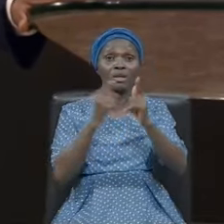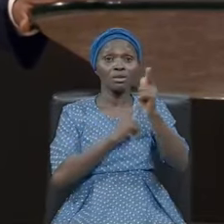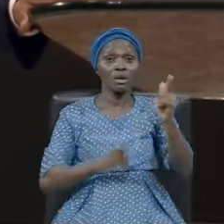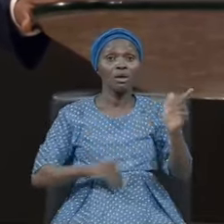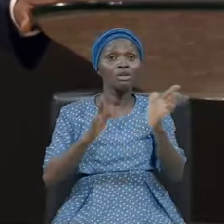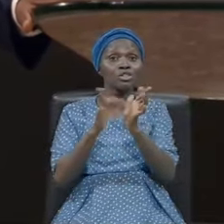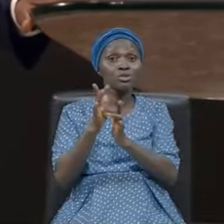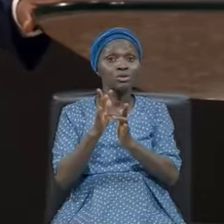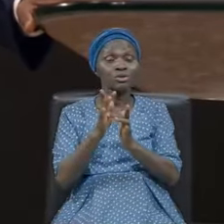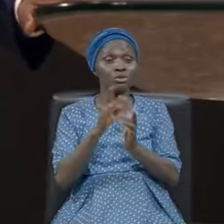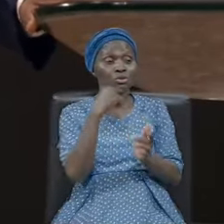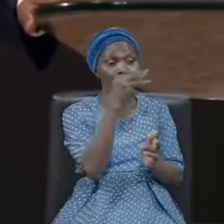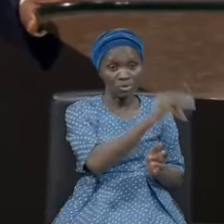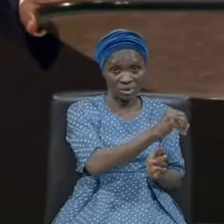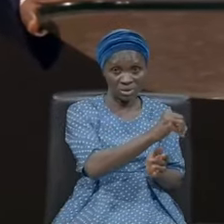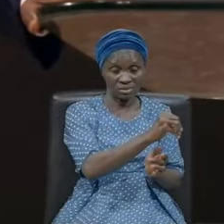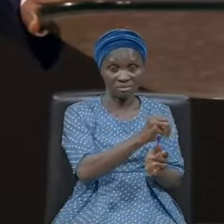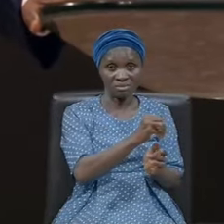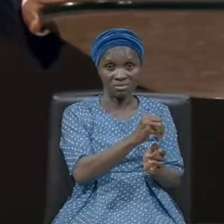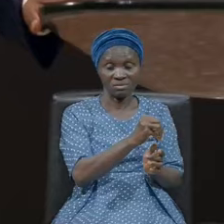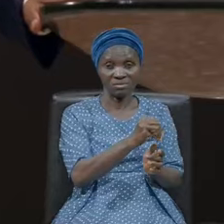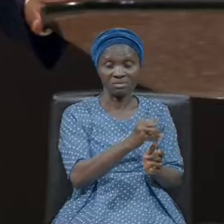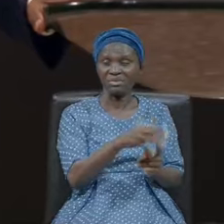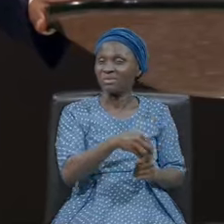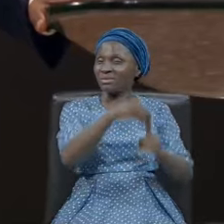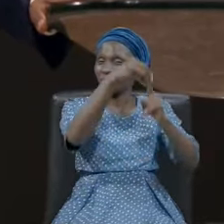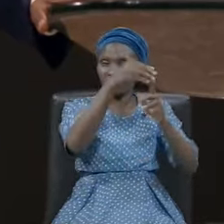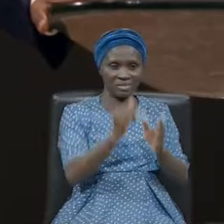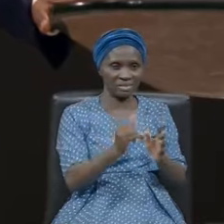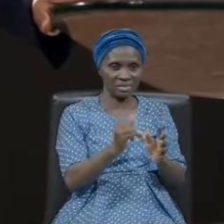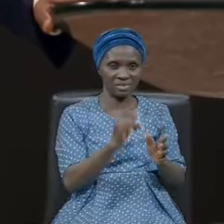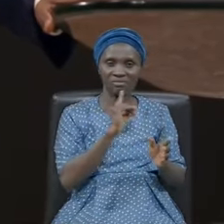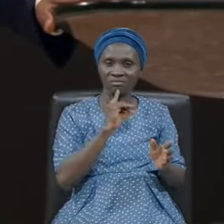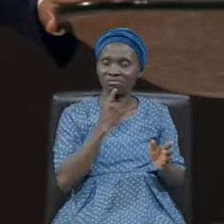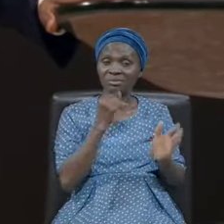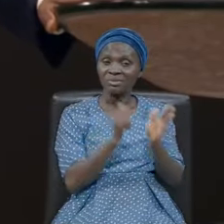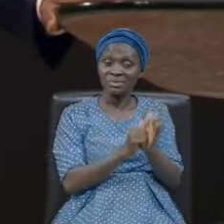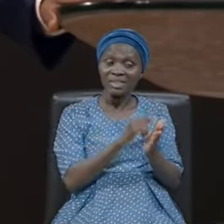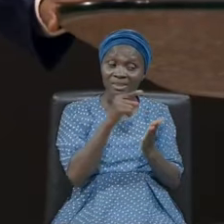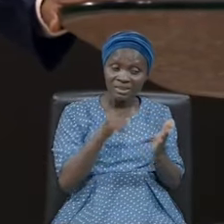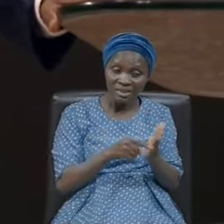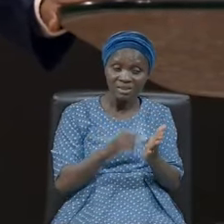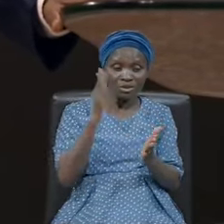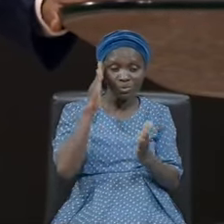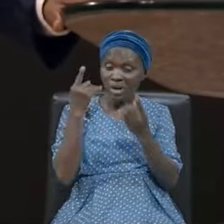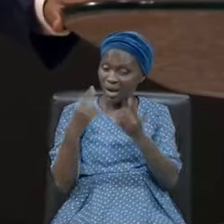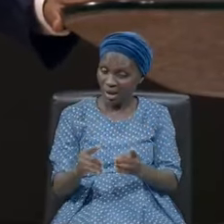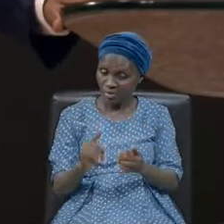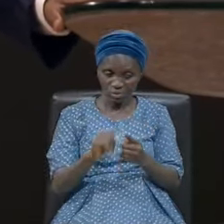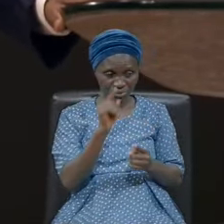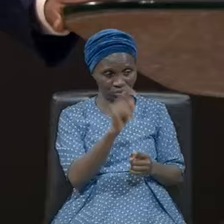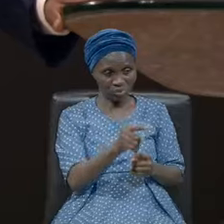Jésus lui a dit directement que ceci va arriver. Le